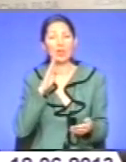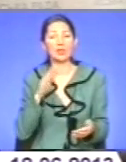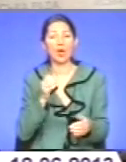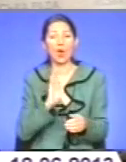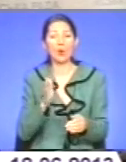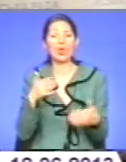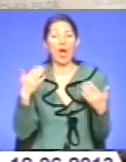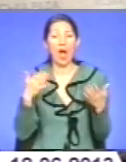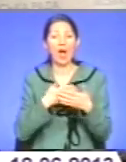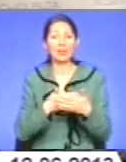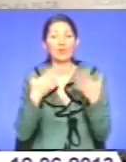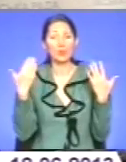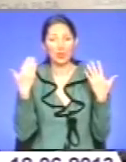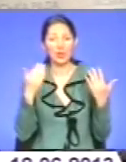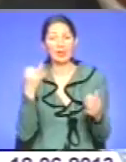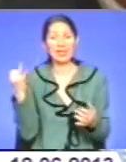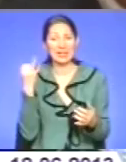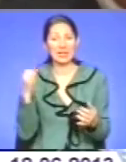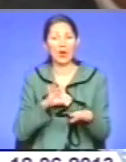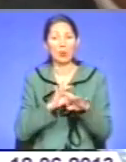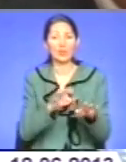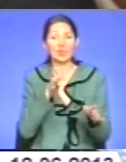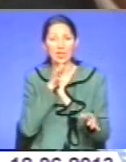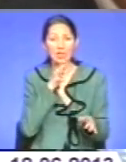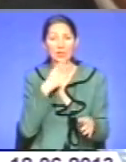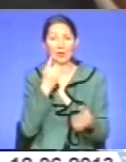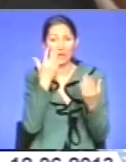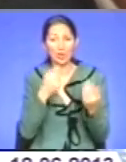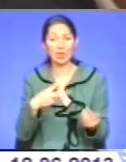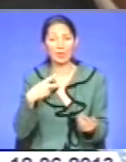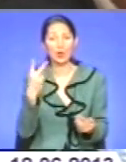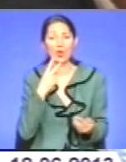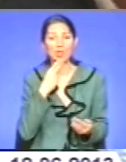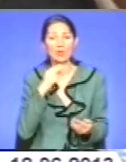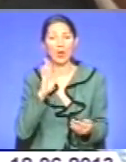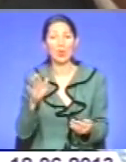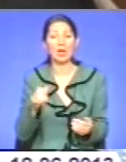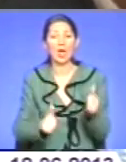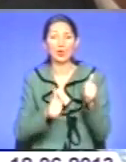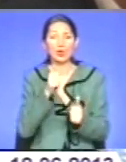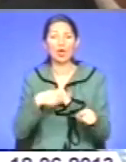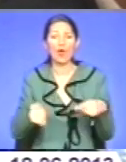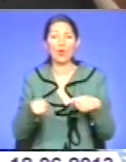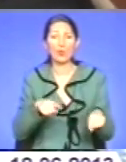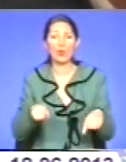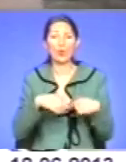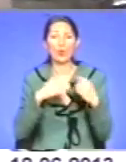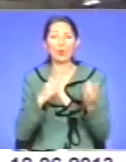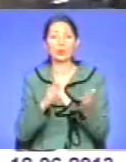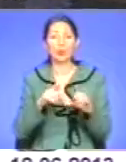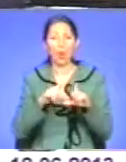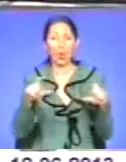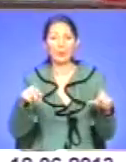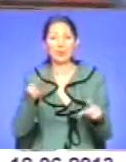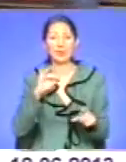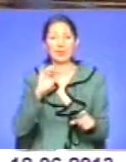активного відпочинку та цікавого дозвілля. Вже з першого дня, 22 червня, відбудеться турнір з футболу у комплексі «Динамо».